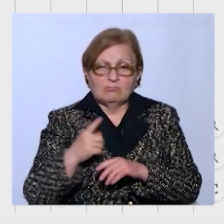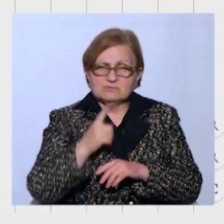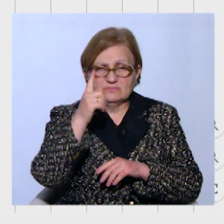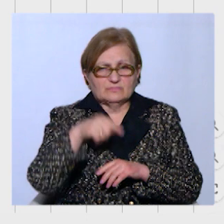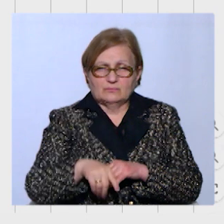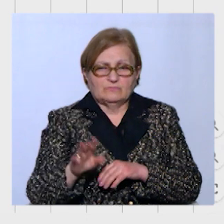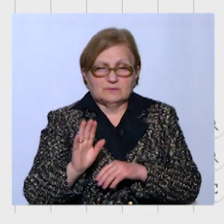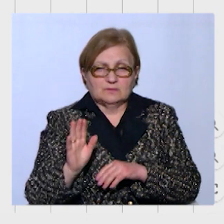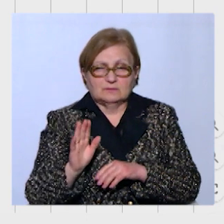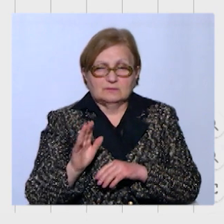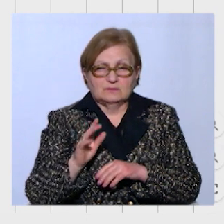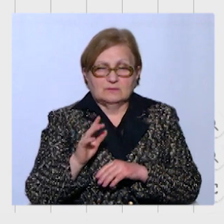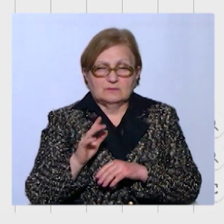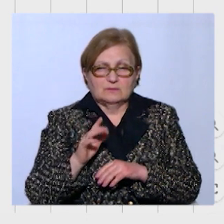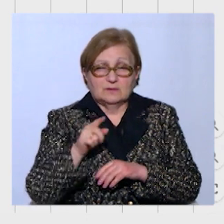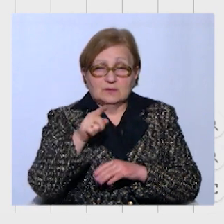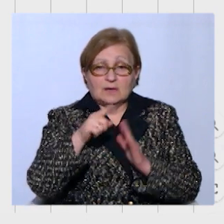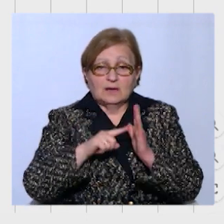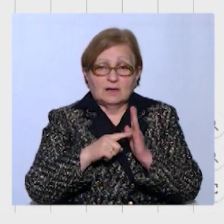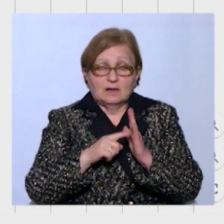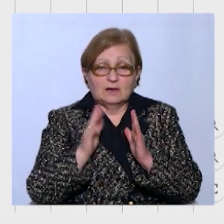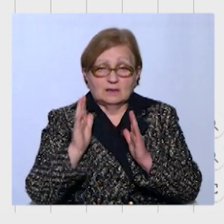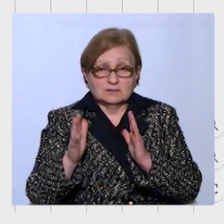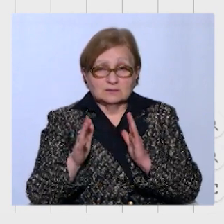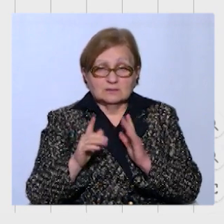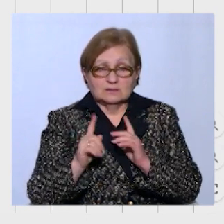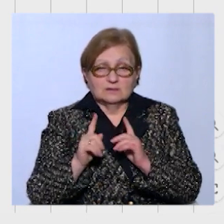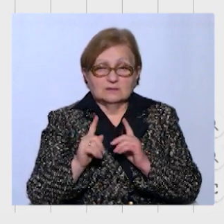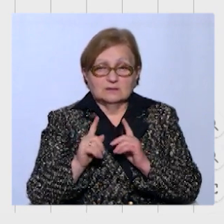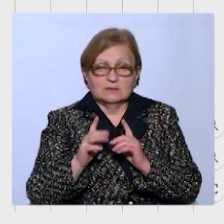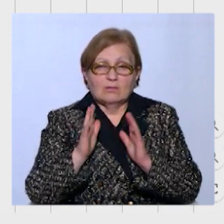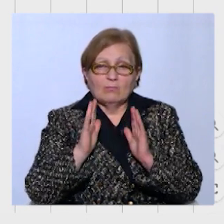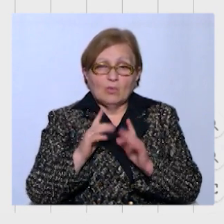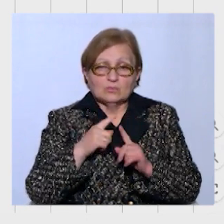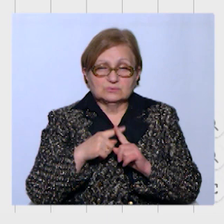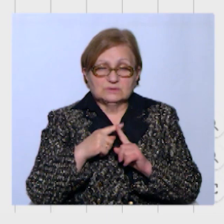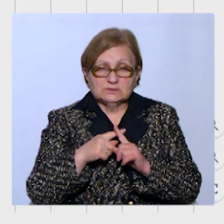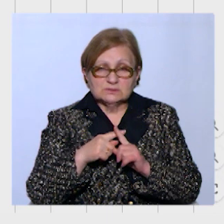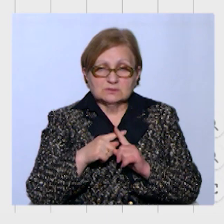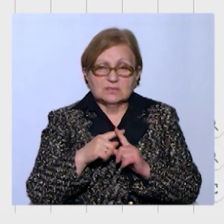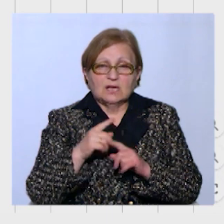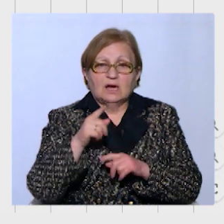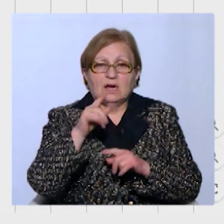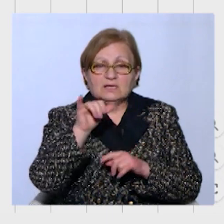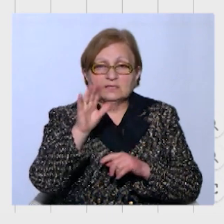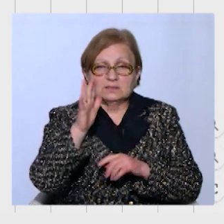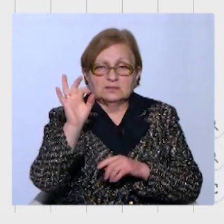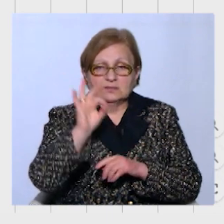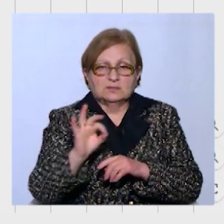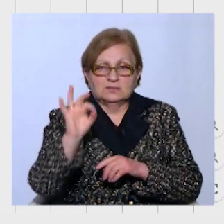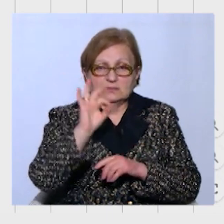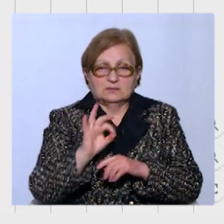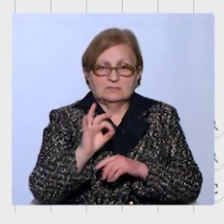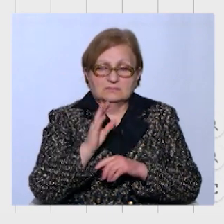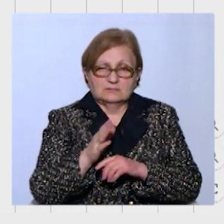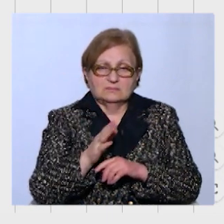x წერტილის იქნება ანუ ამ წერტილის კოორდინატები იქნება, თქვა, მხოლოდ x-ი და y-ი არის 0, ხო? აი B წერტილის